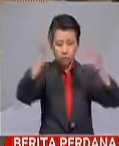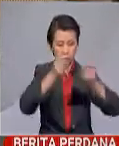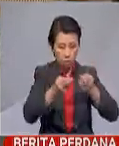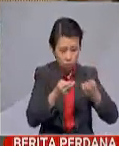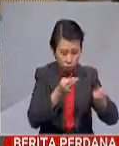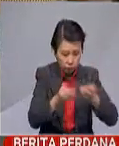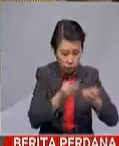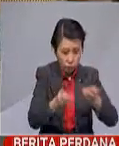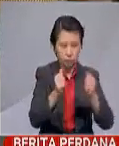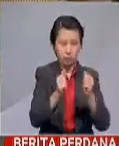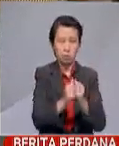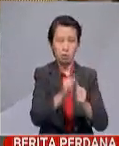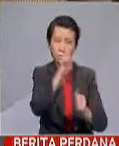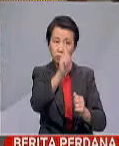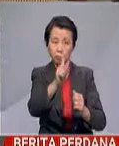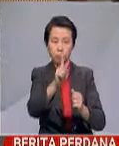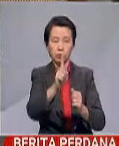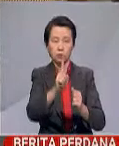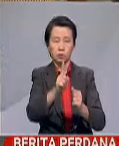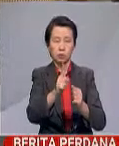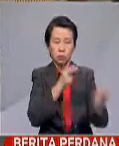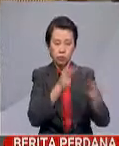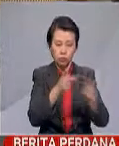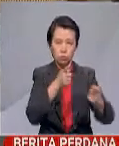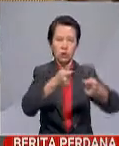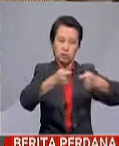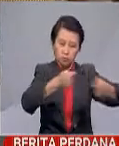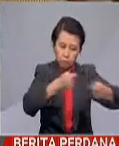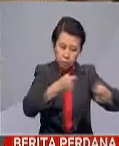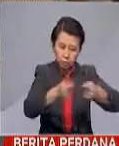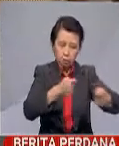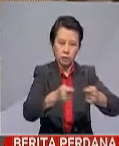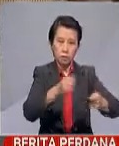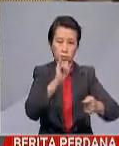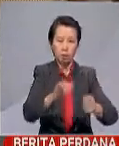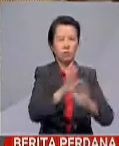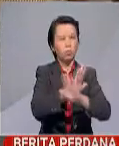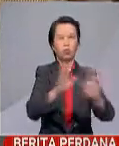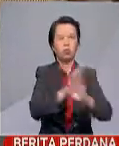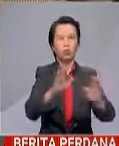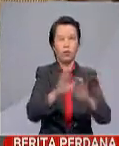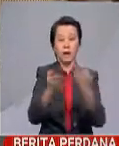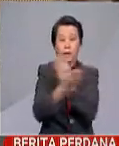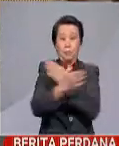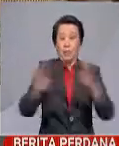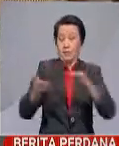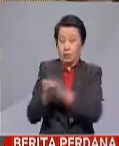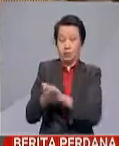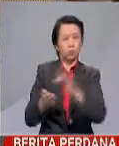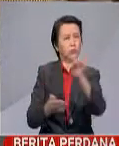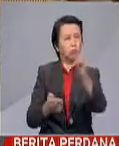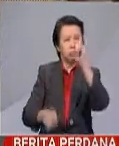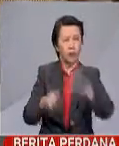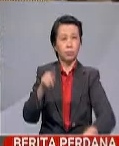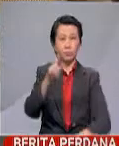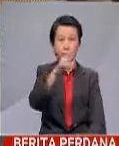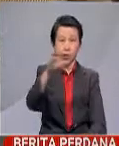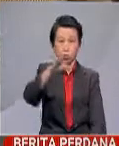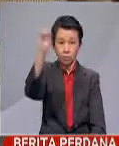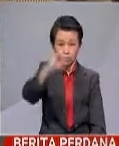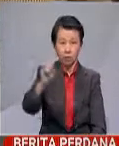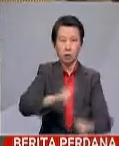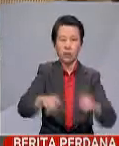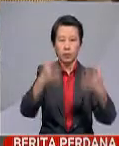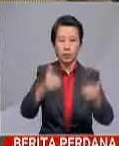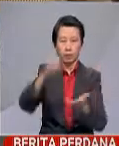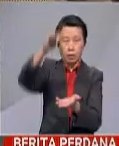diurus dengan satu dikatakan urus tadbir yang bukannya bebas rasuah, tak boleh bebas rasuah 100%, tapi kita